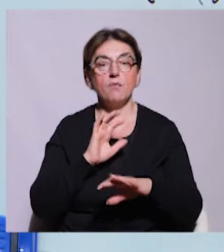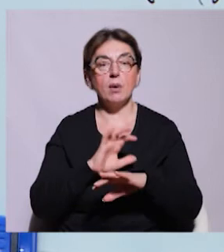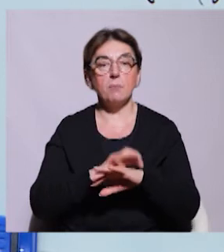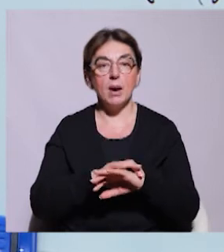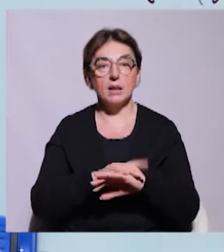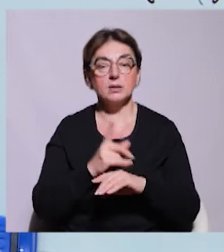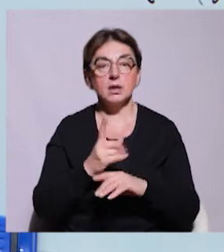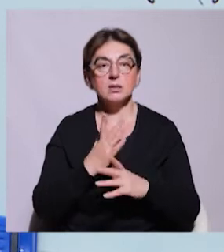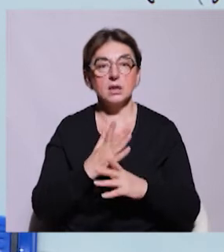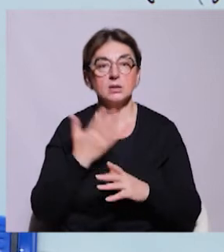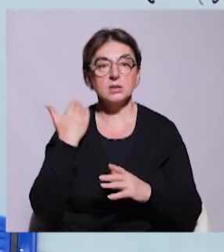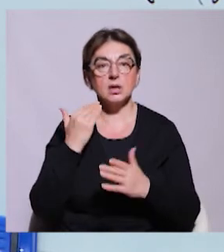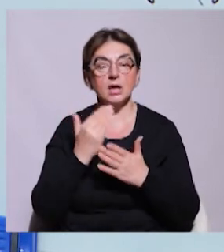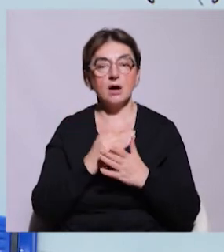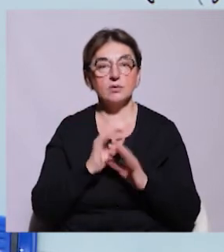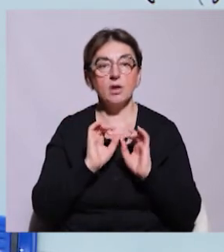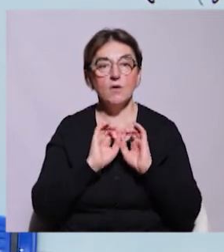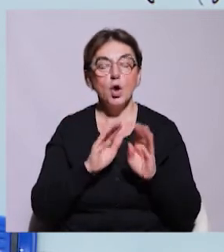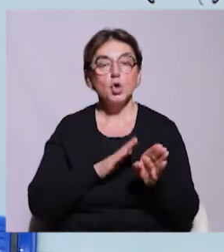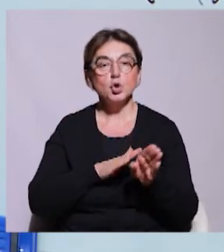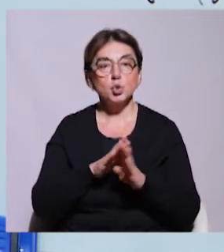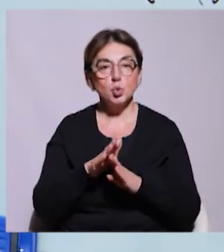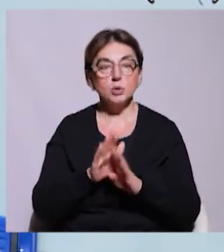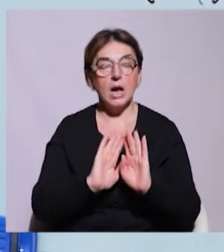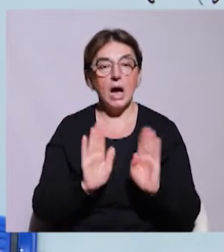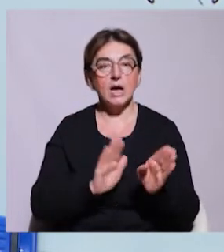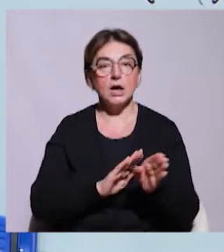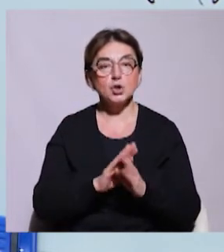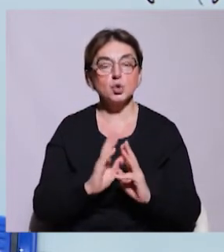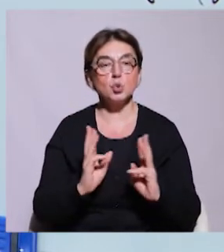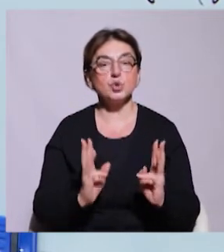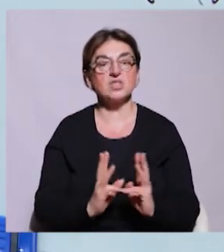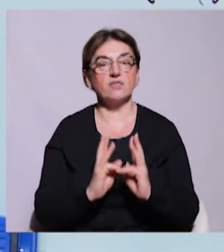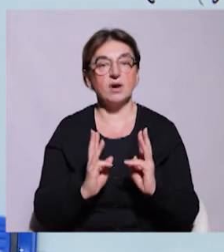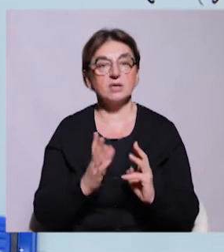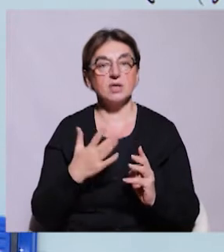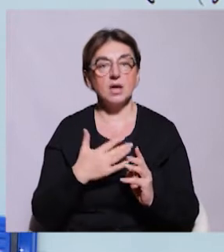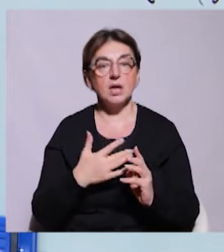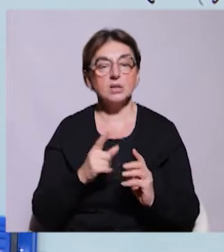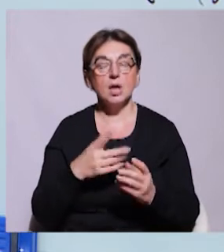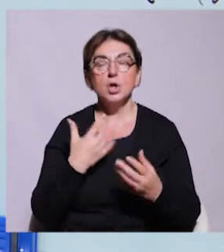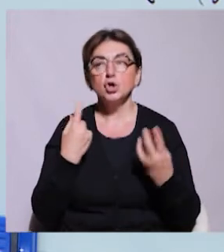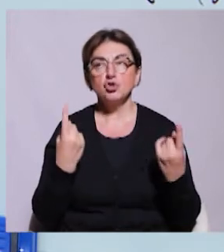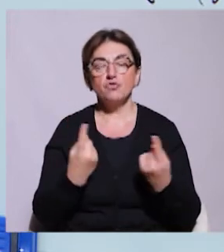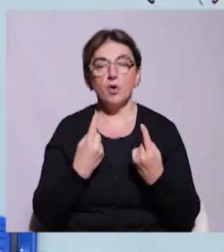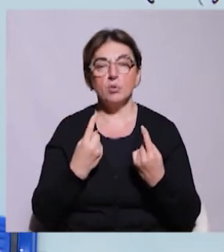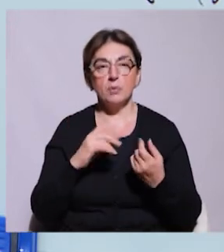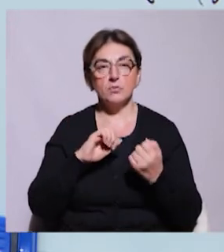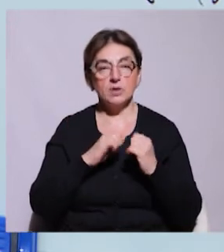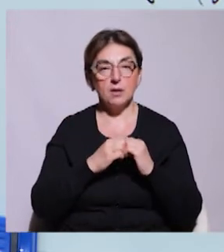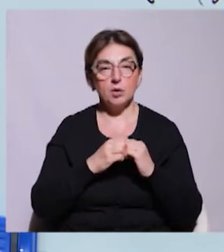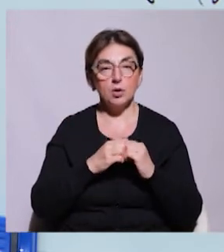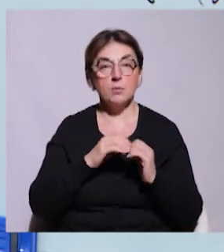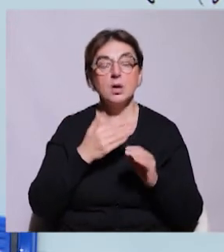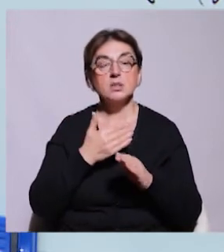ფაქტზე. როდესაც ჩვენ წინა გაკვეთილზე ვისაუბრეთ სრულ და არასრულ წვაზე, მე მინდა გითხრათ და ეს უბრალოდ ფრაგმენტულად